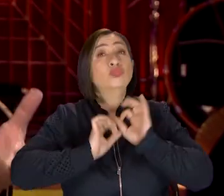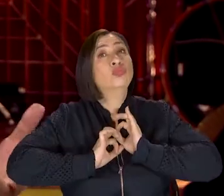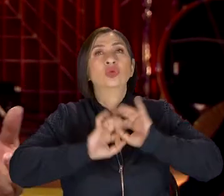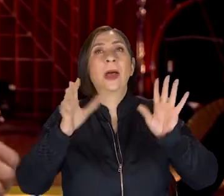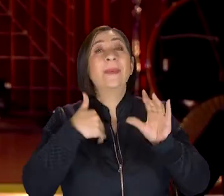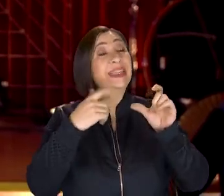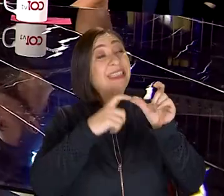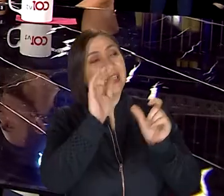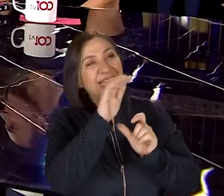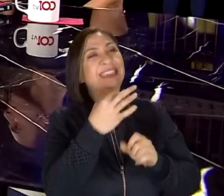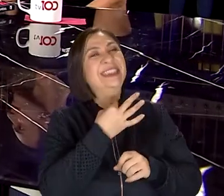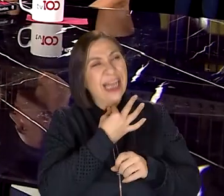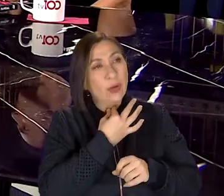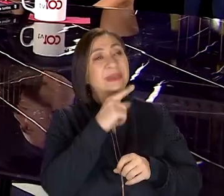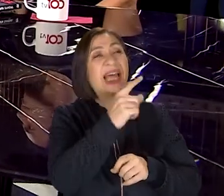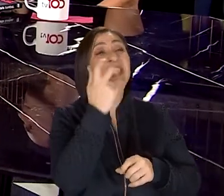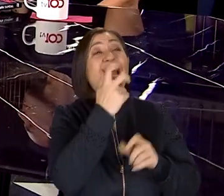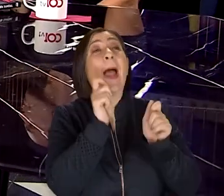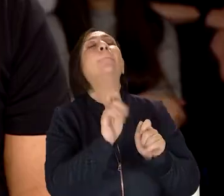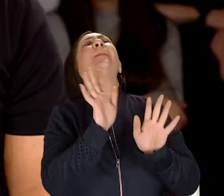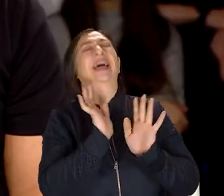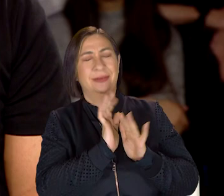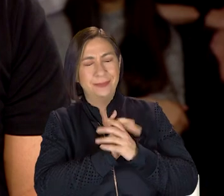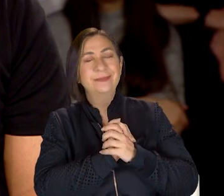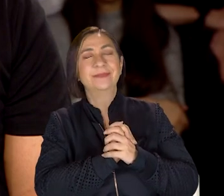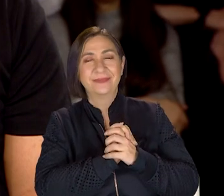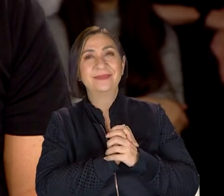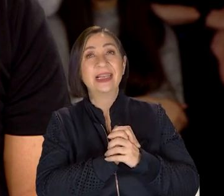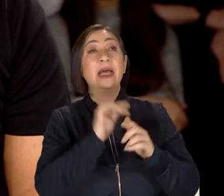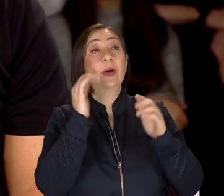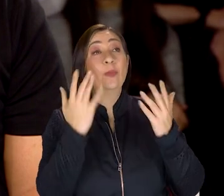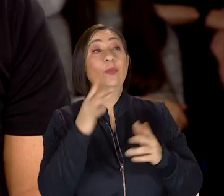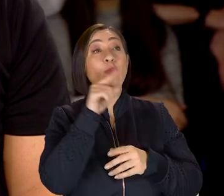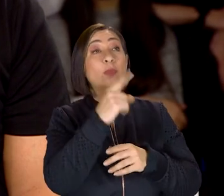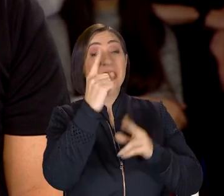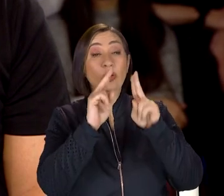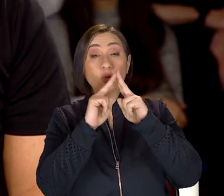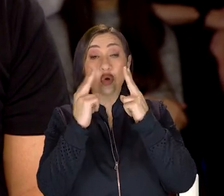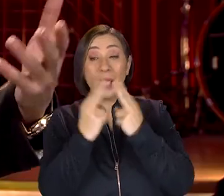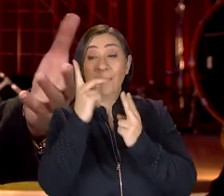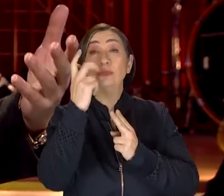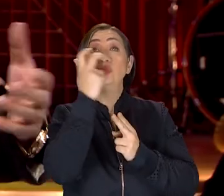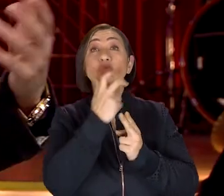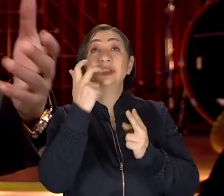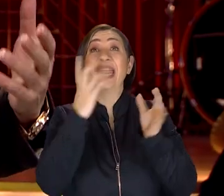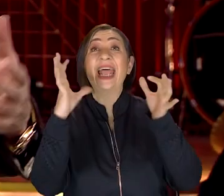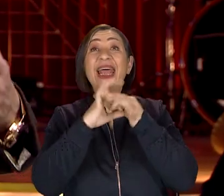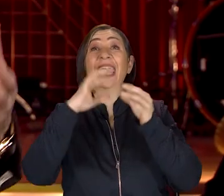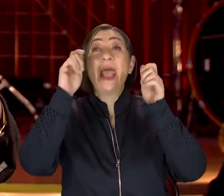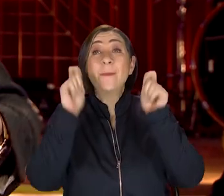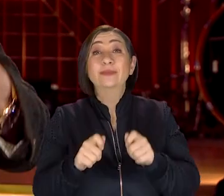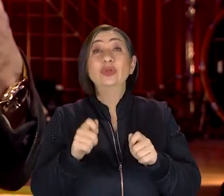evet, rica hitmaker. Ediyorum lütfen sen söyleme. Yani bu bir dünyadaki bir müzisyenle ilgili